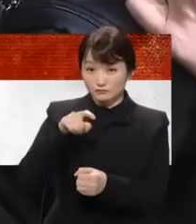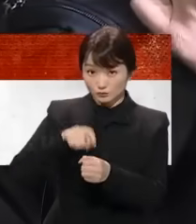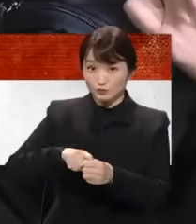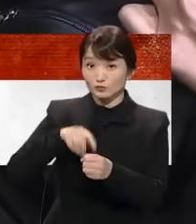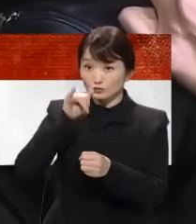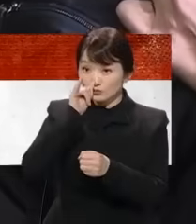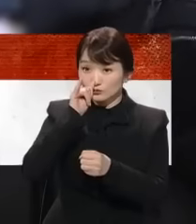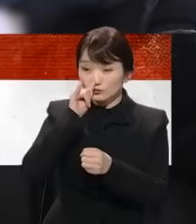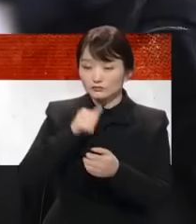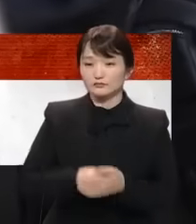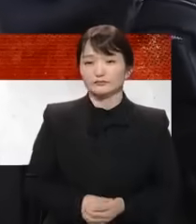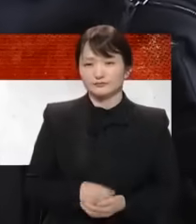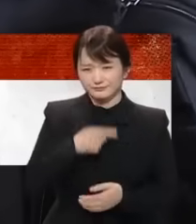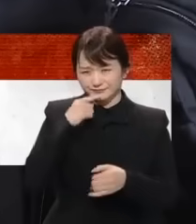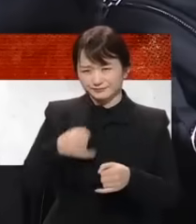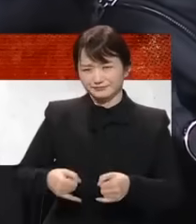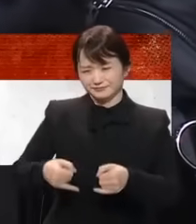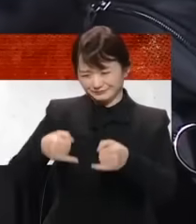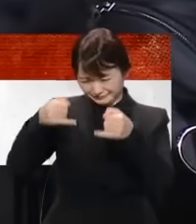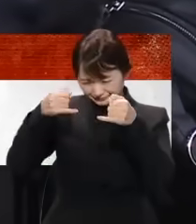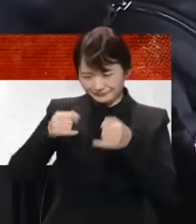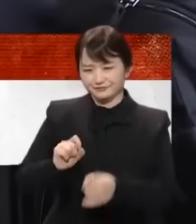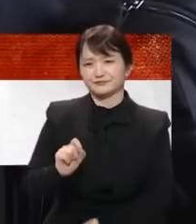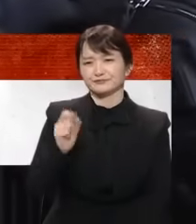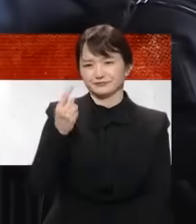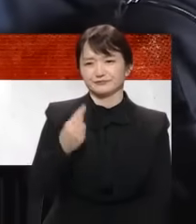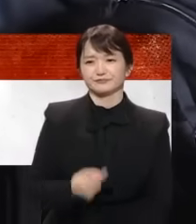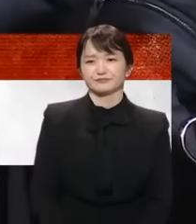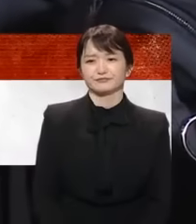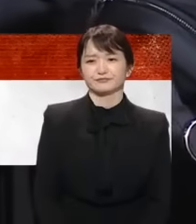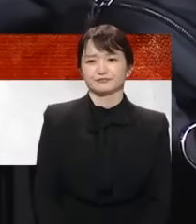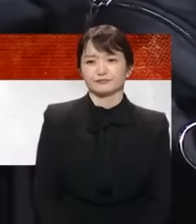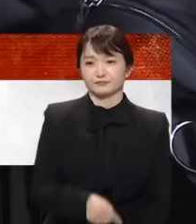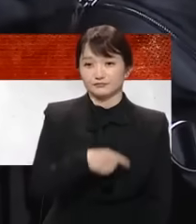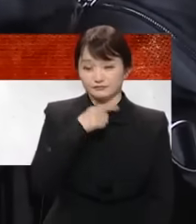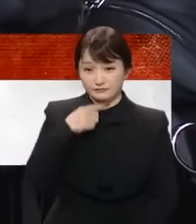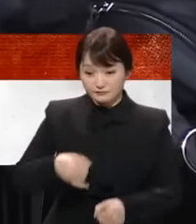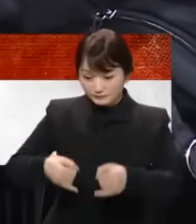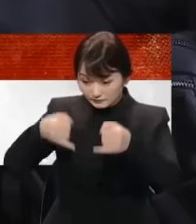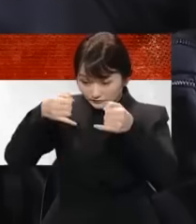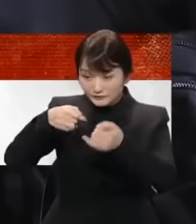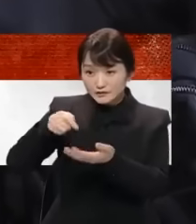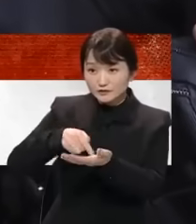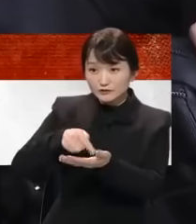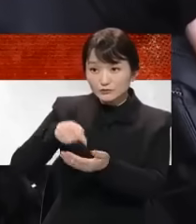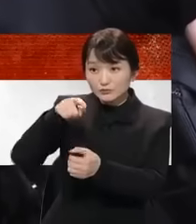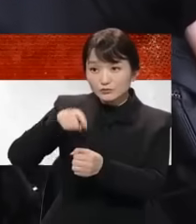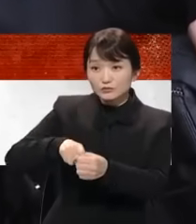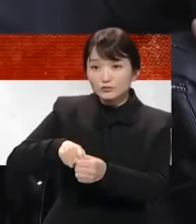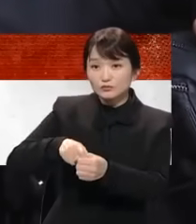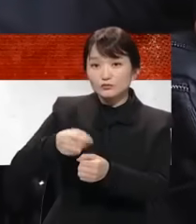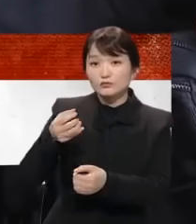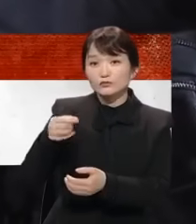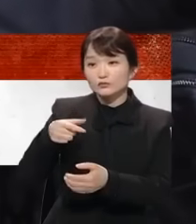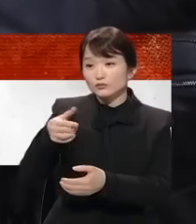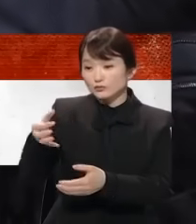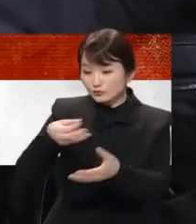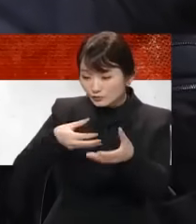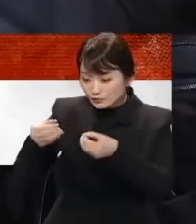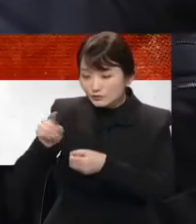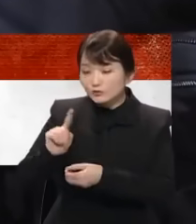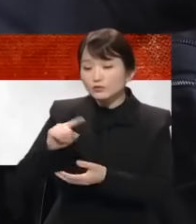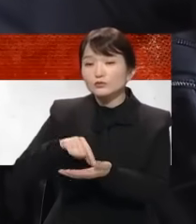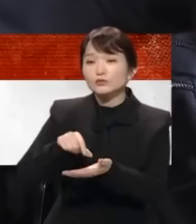있으실 거 아니에요 빚습니다 아 빚이 빚 갚으시고 그러신 거예요 빚이 어느 정도나 있으셨어요